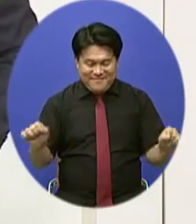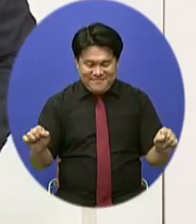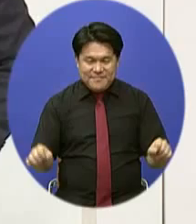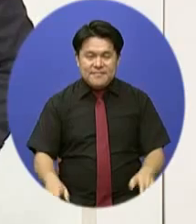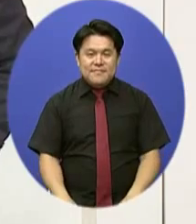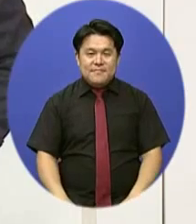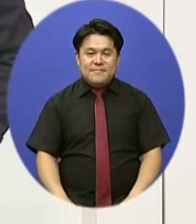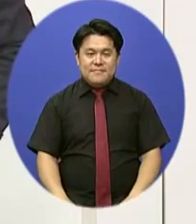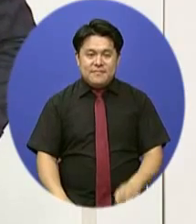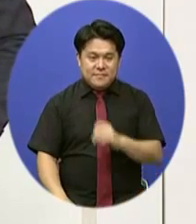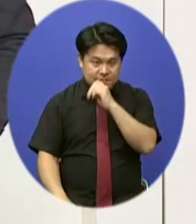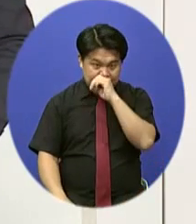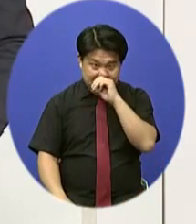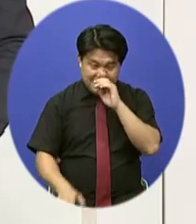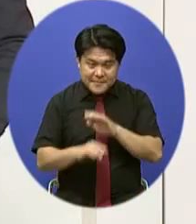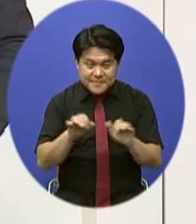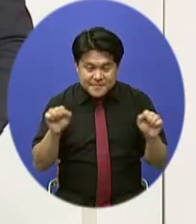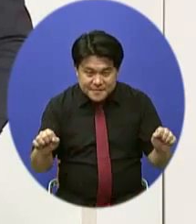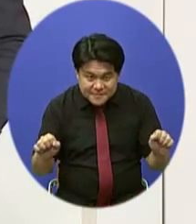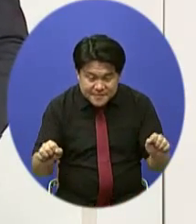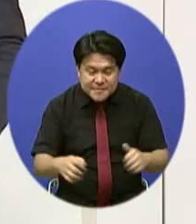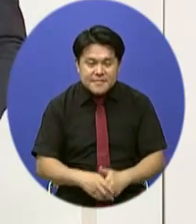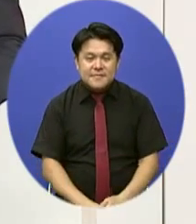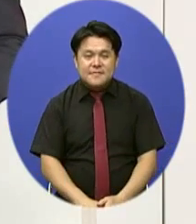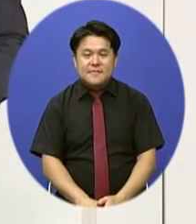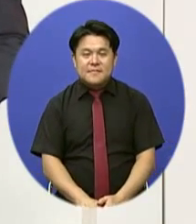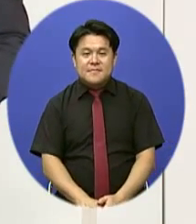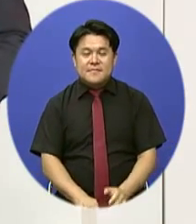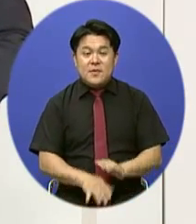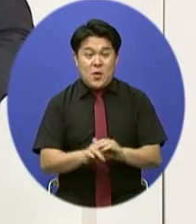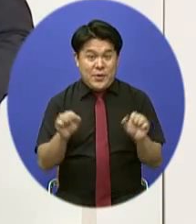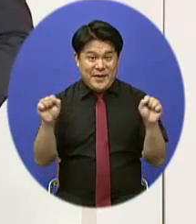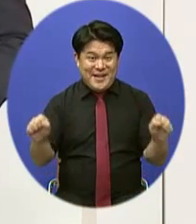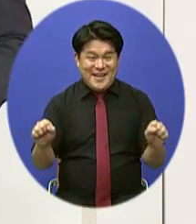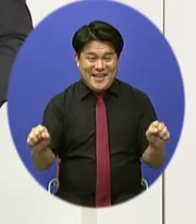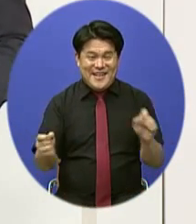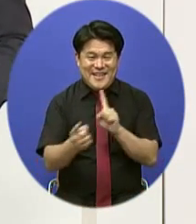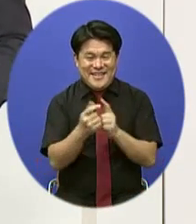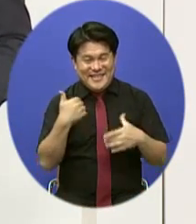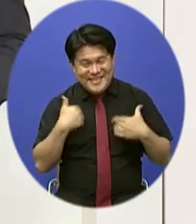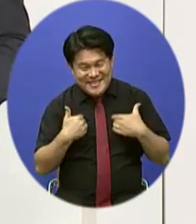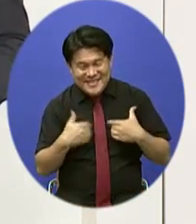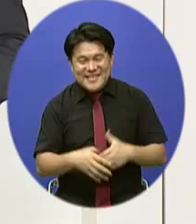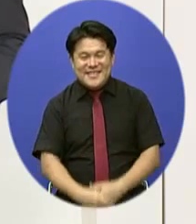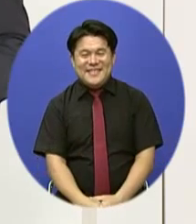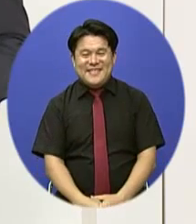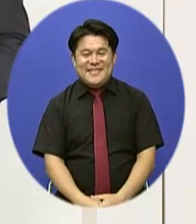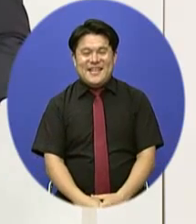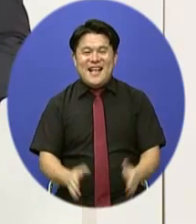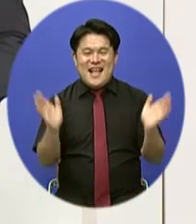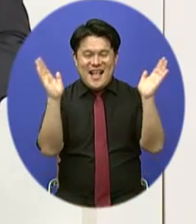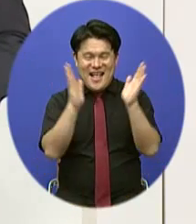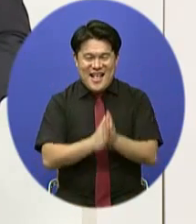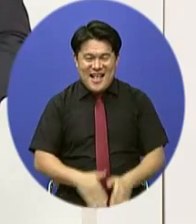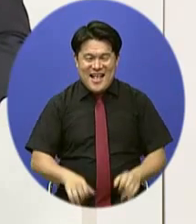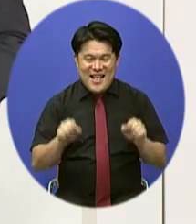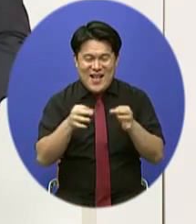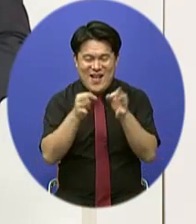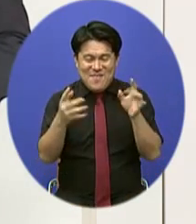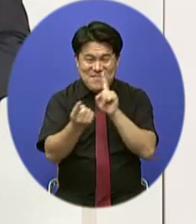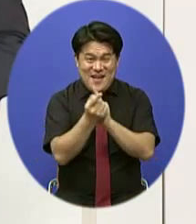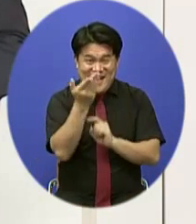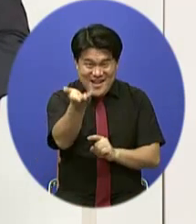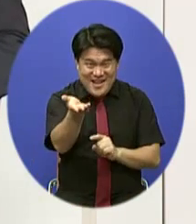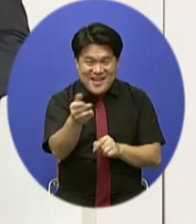안녕하세요. 어서 오세요. 안녕하세요. 반갑습니다. 아, 안녕하세요.